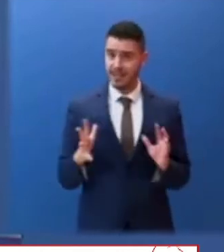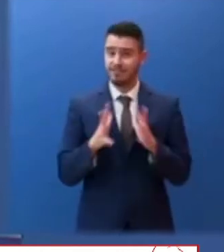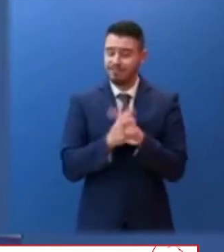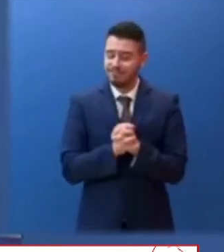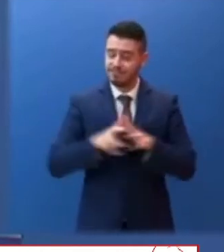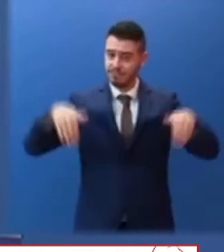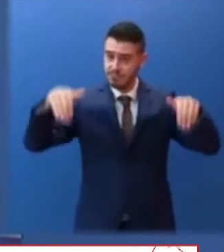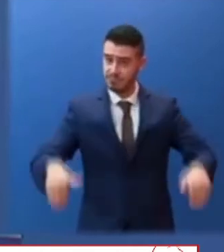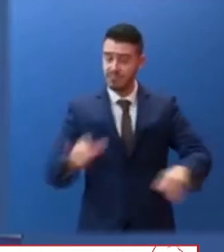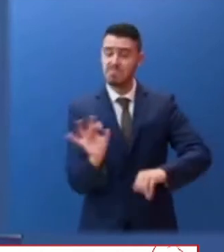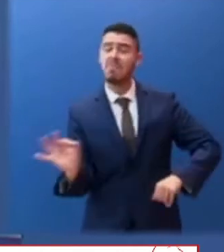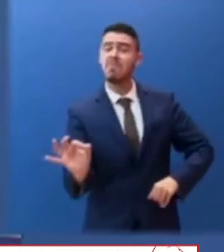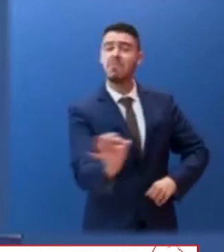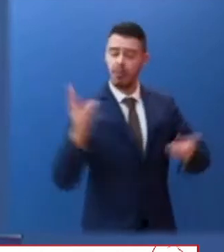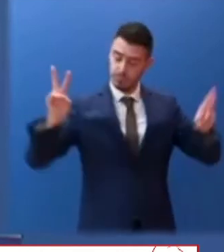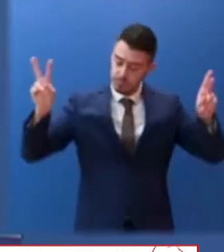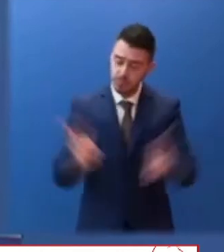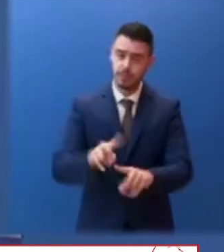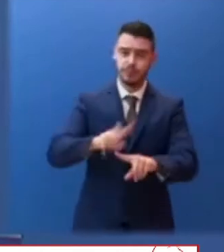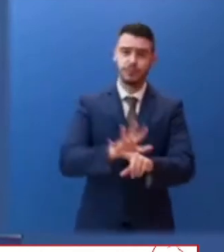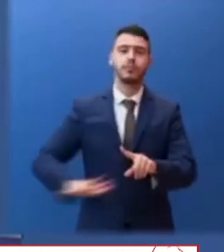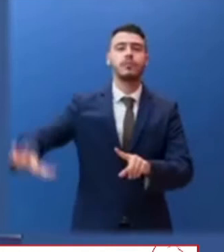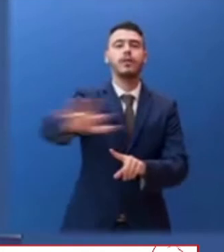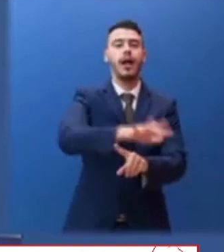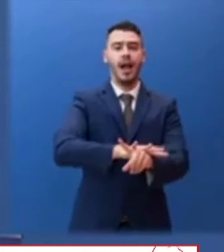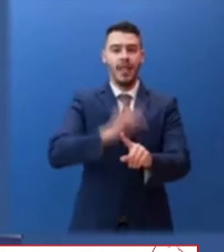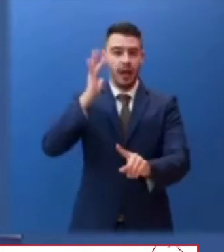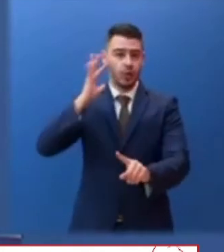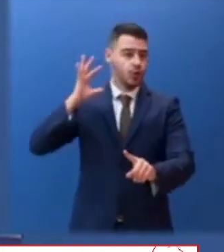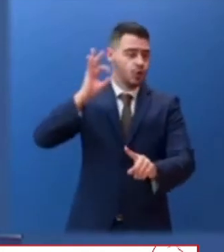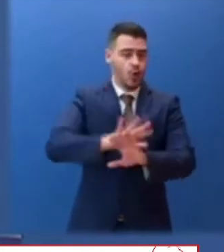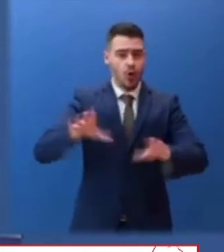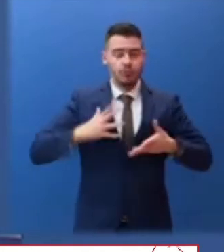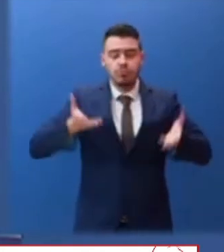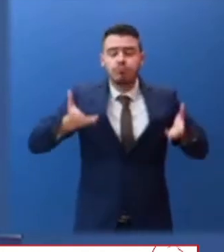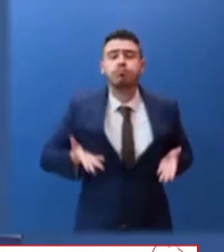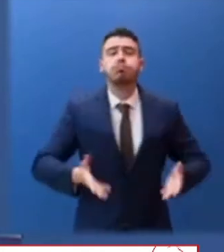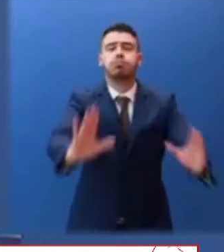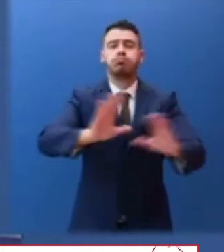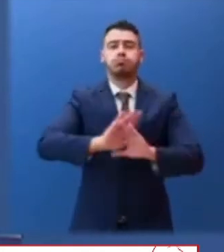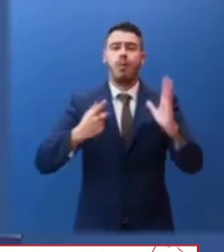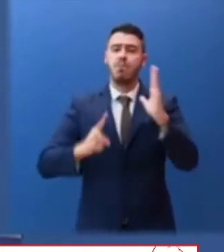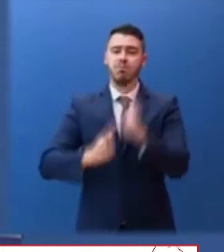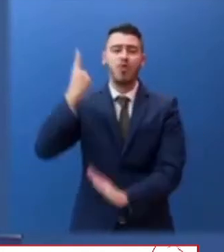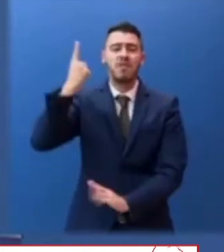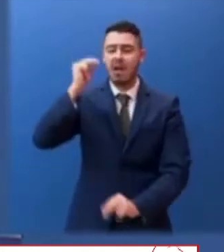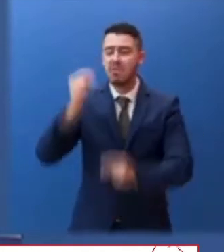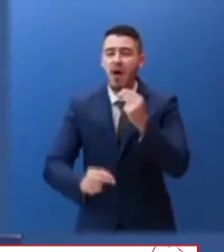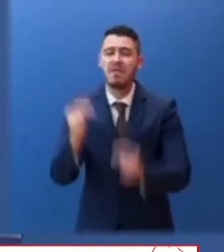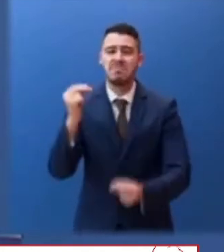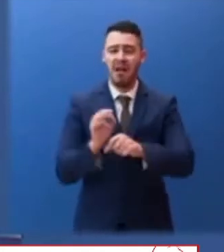χώρα, κερδίζοντας χρόνο που θα μας φέρει πιο κοντά στην οριστική έξοδο από αυτή την πρωτοφανή υγειονομική κρίση.